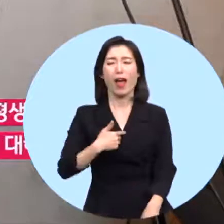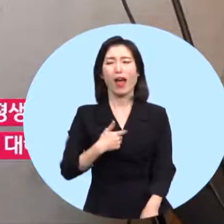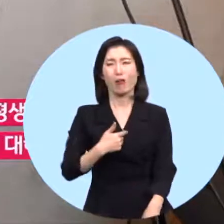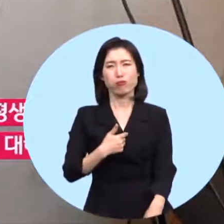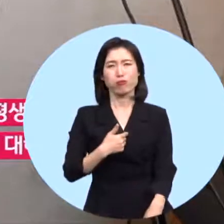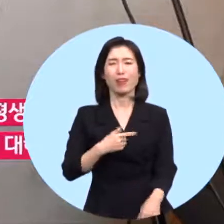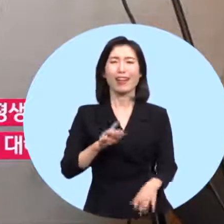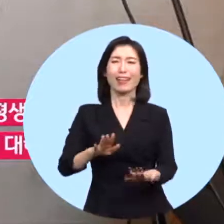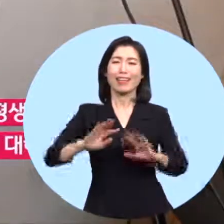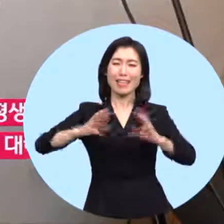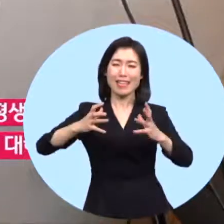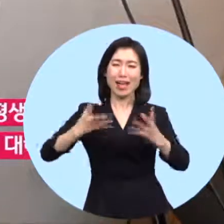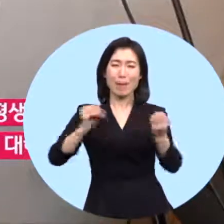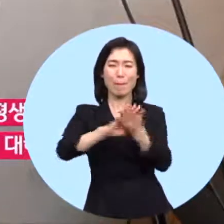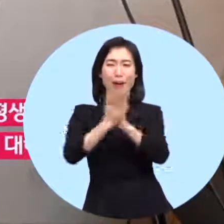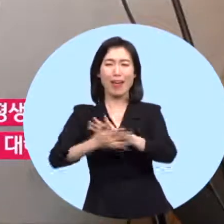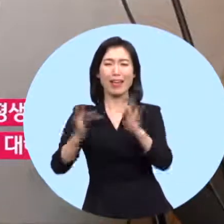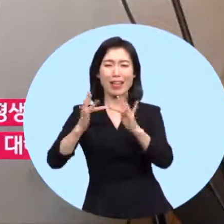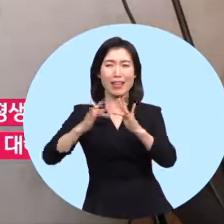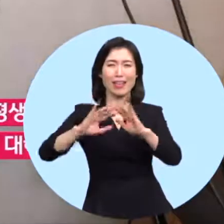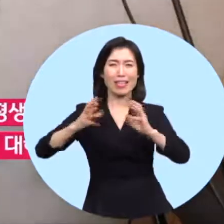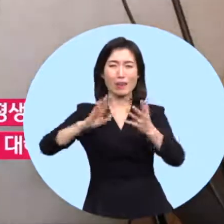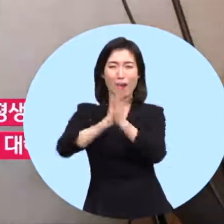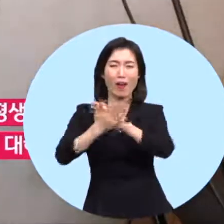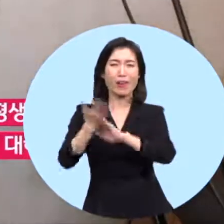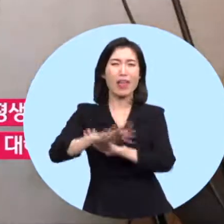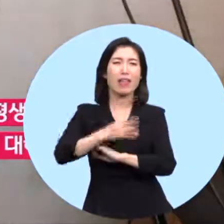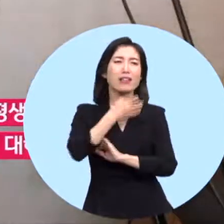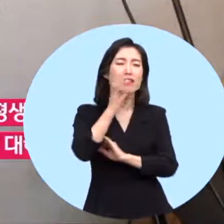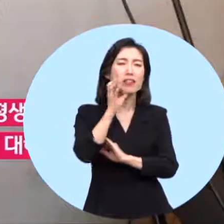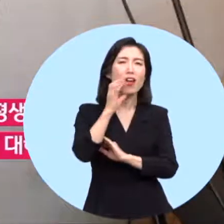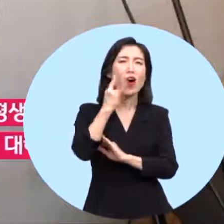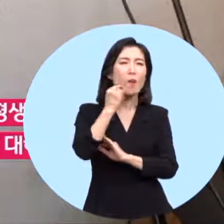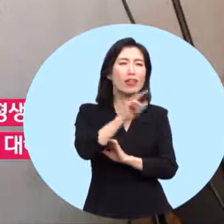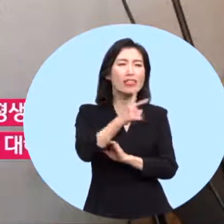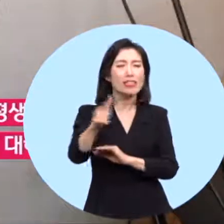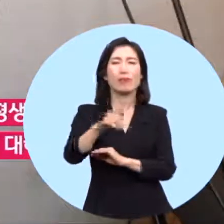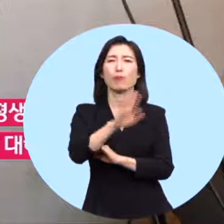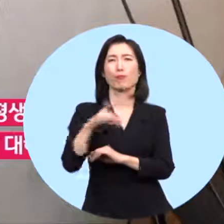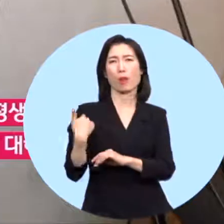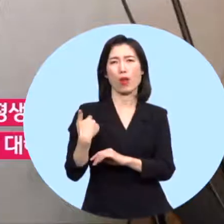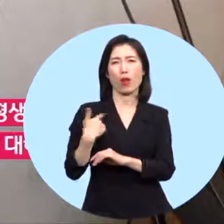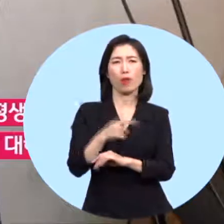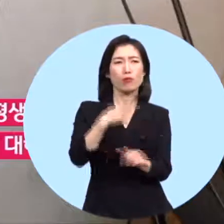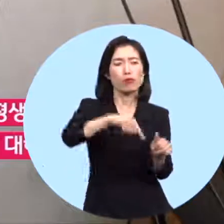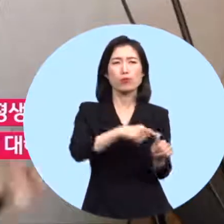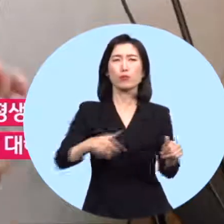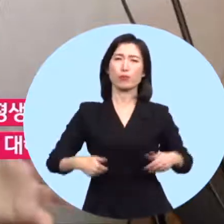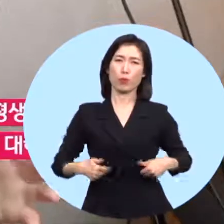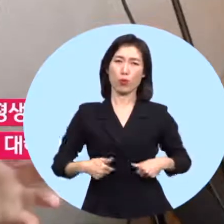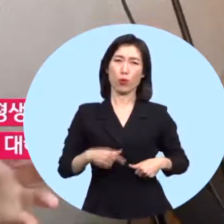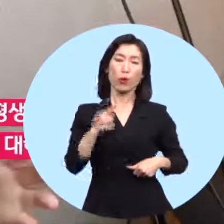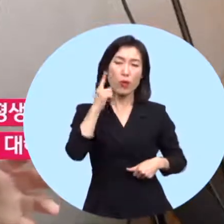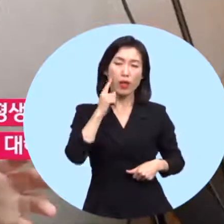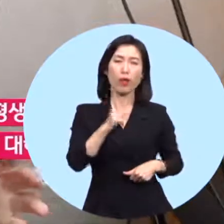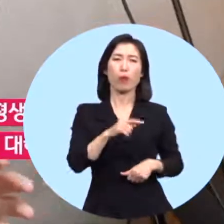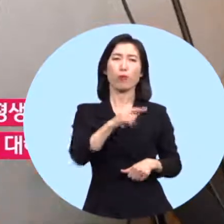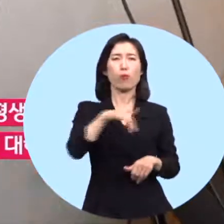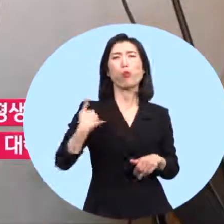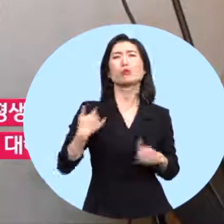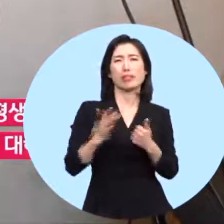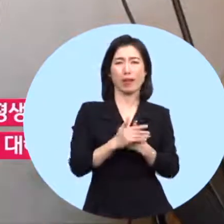좀 정리를 좀 해야 되지 않겠습니까? 누가? 관, 민, 우리 정부가